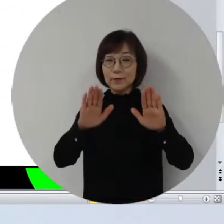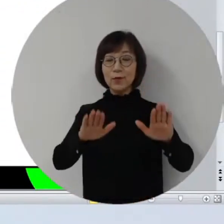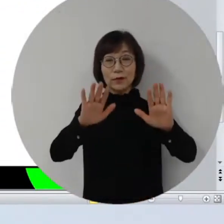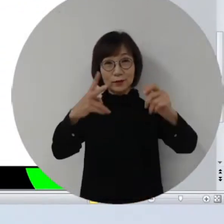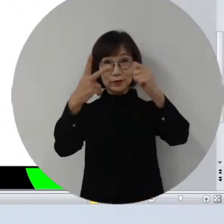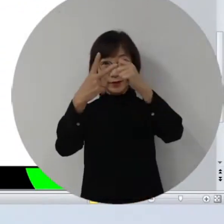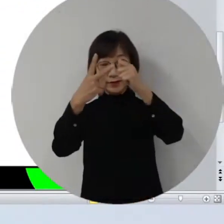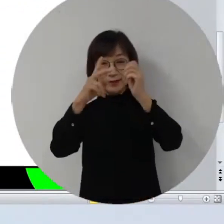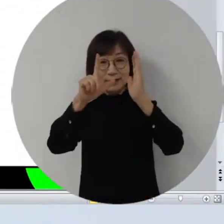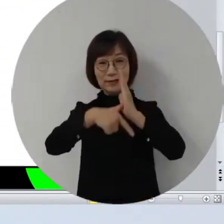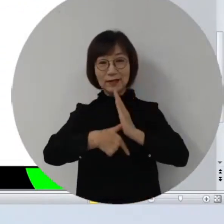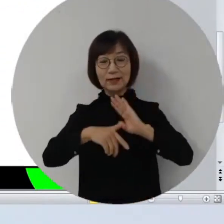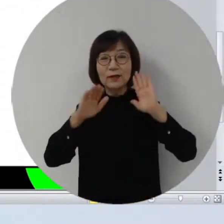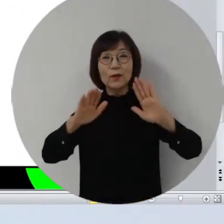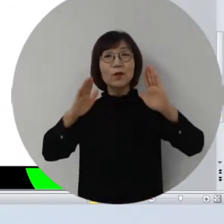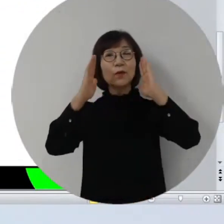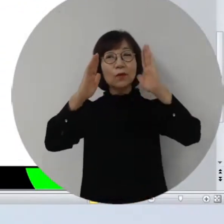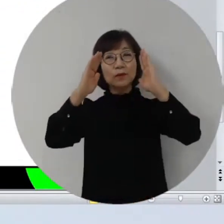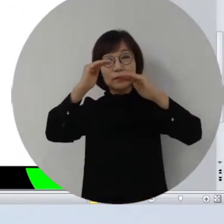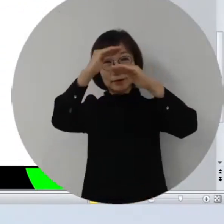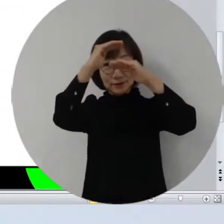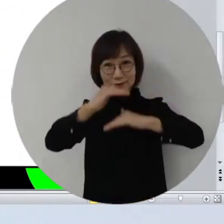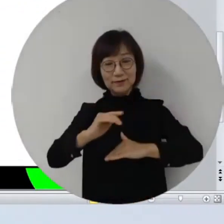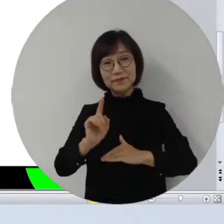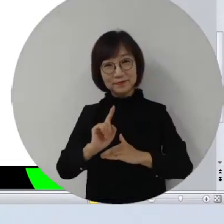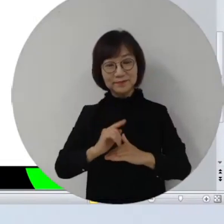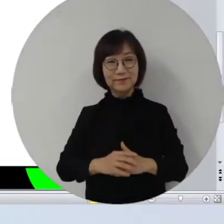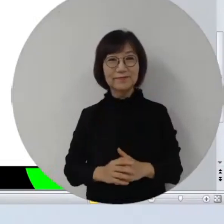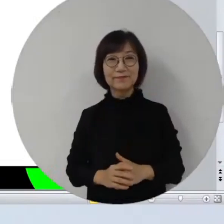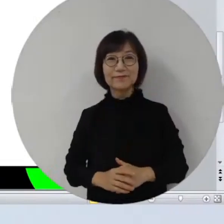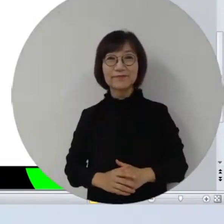크롬 브라우저 설정을 한번 해볼 거예요.